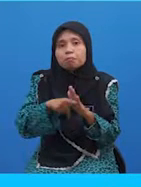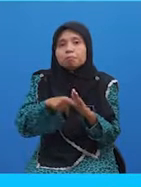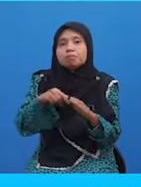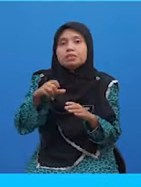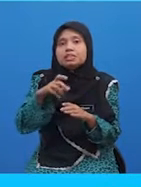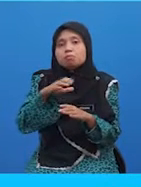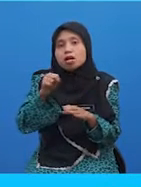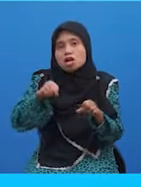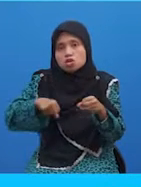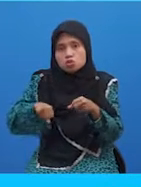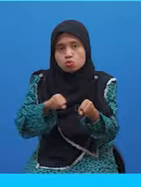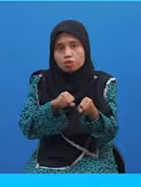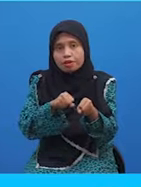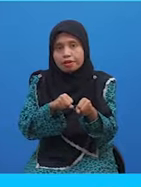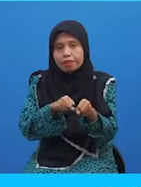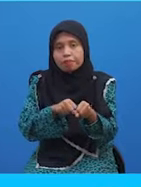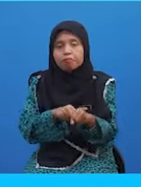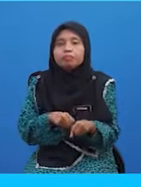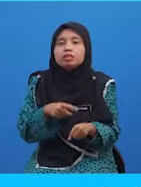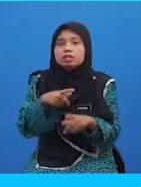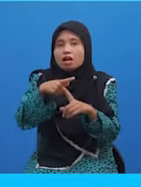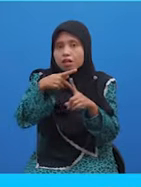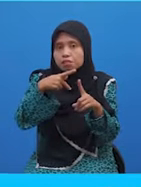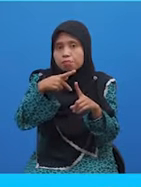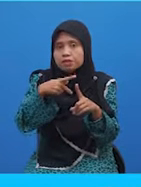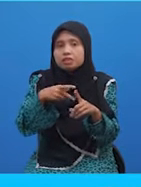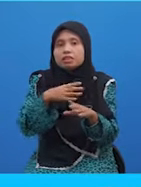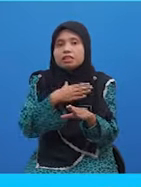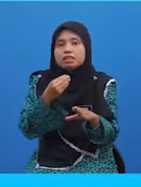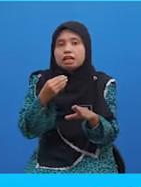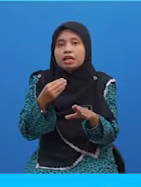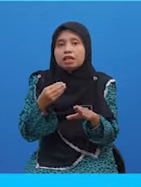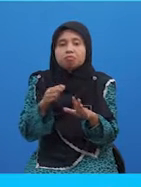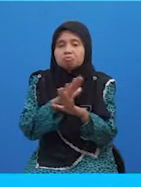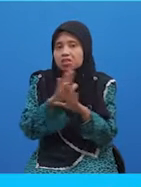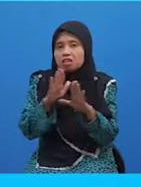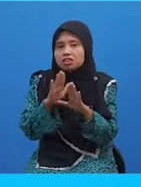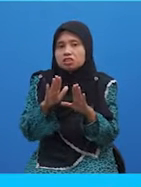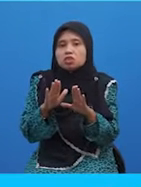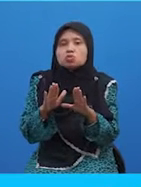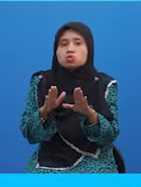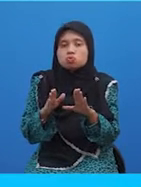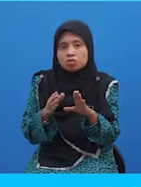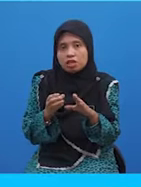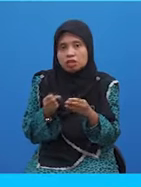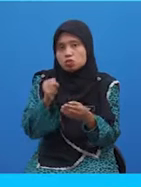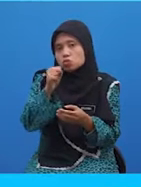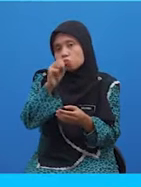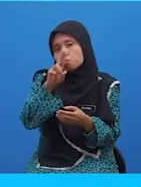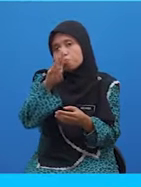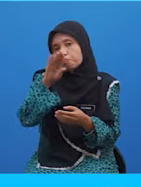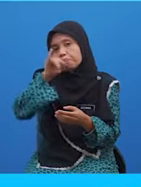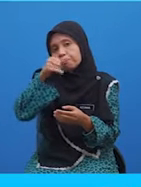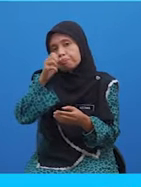kerana dimulai dengan kata sendinama daripada dan tiada subjek. Pembetulannya